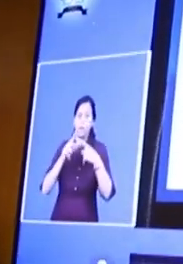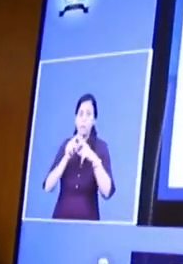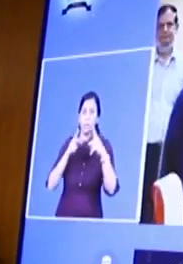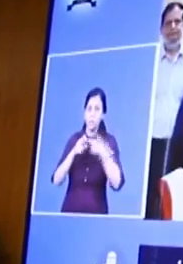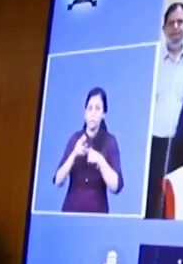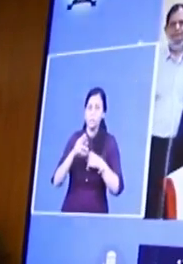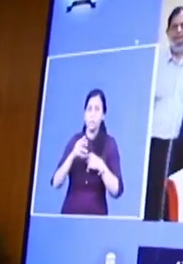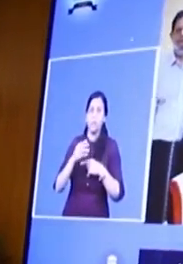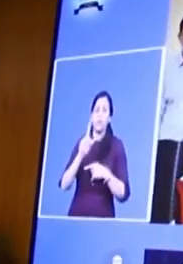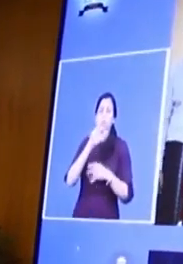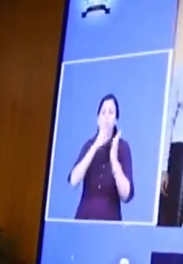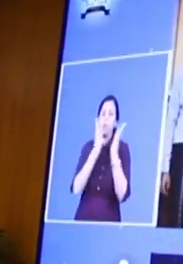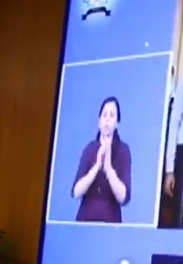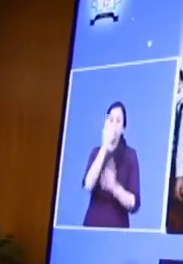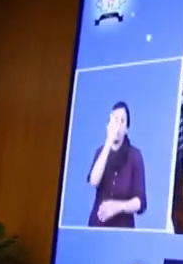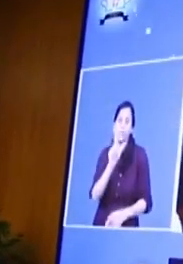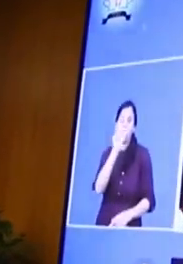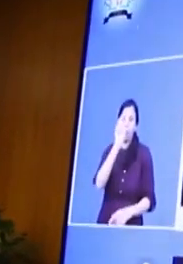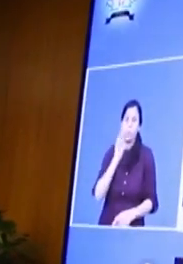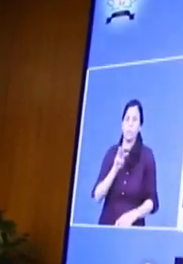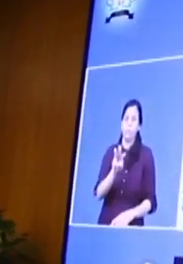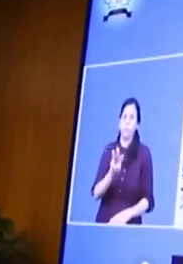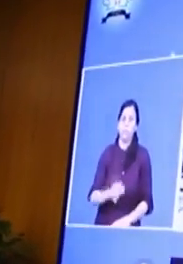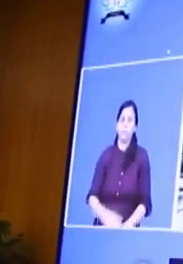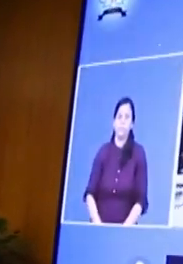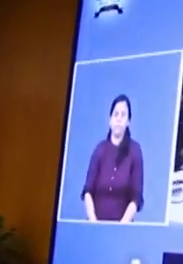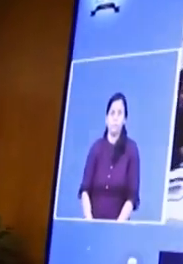ISL शब्दावली का उद्घाटन किया गया।